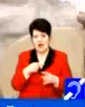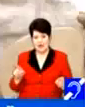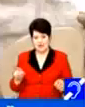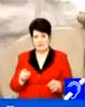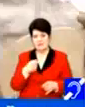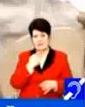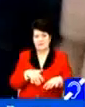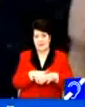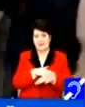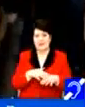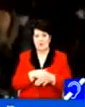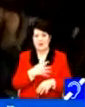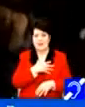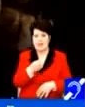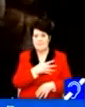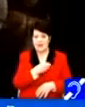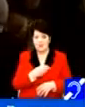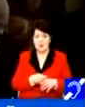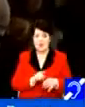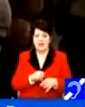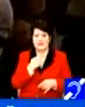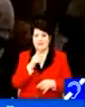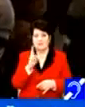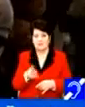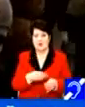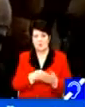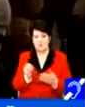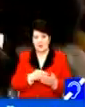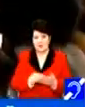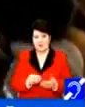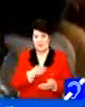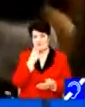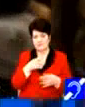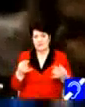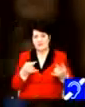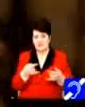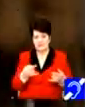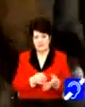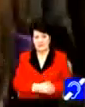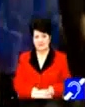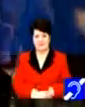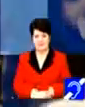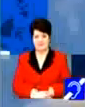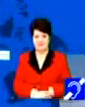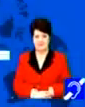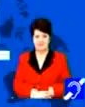asalt târgurile de blânuri. Cine sunt cumpărătorii cu dare de mână vedem imediat în telejurnal.